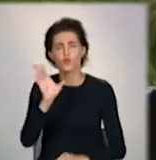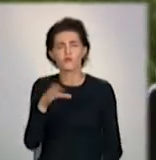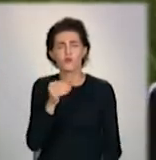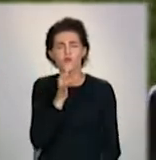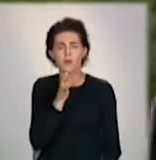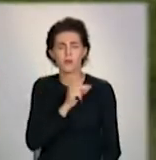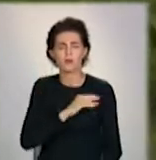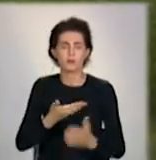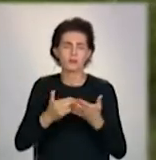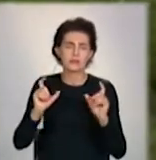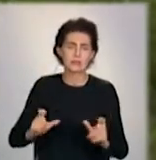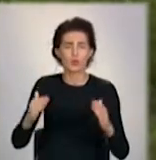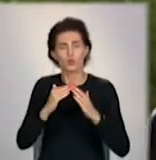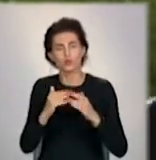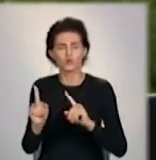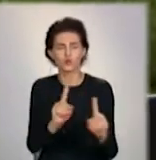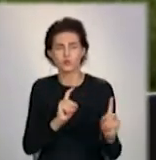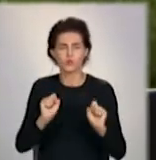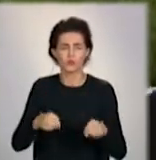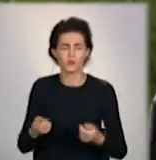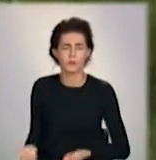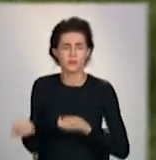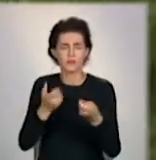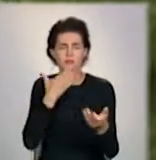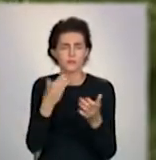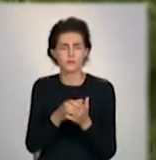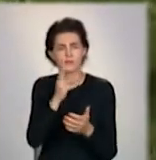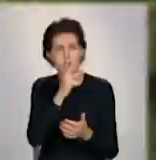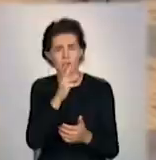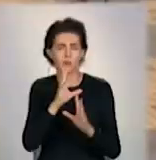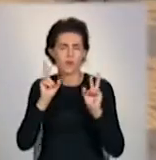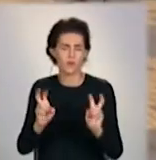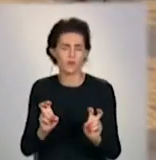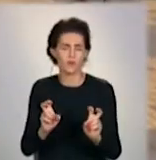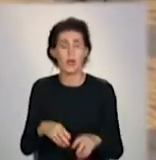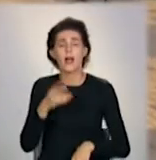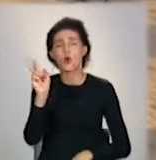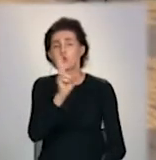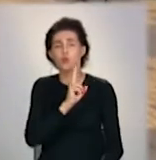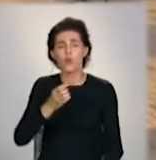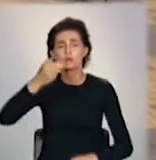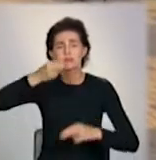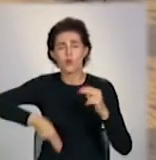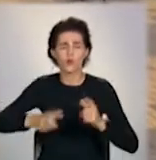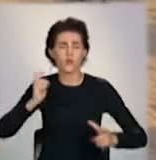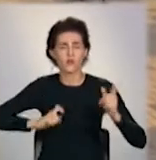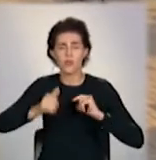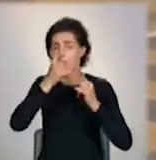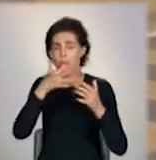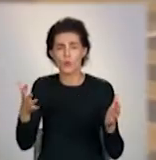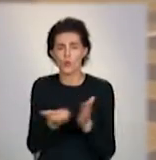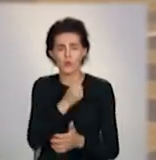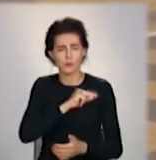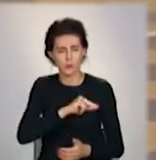решили освоить профессию повара, мы сможем предоставить достойный уровень заработной платы уже на старте. А тим, хто по закінченню вишу не може знайти